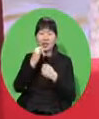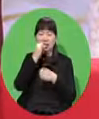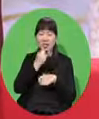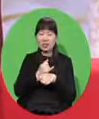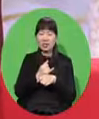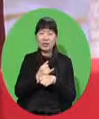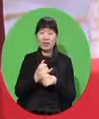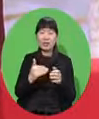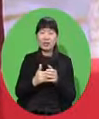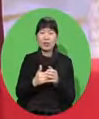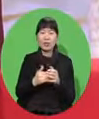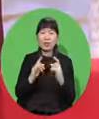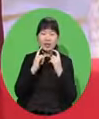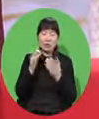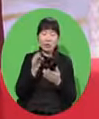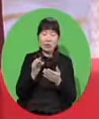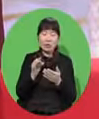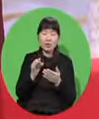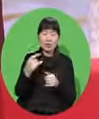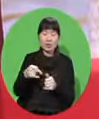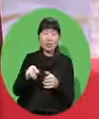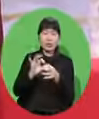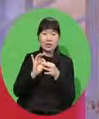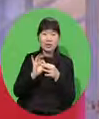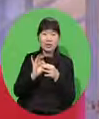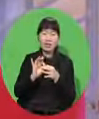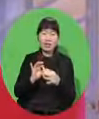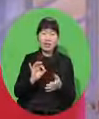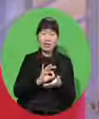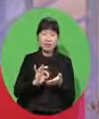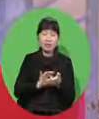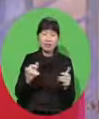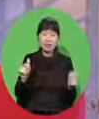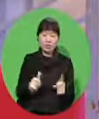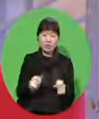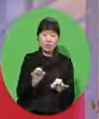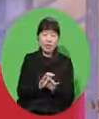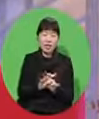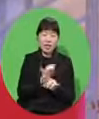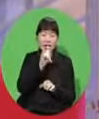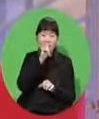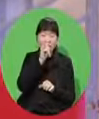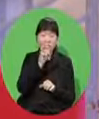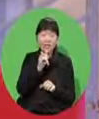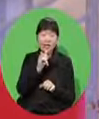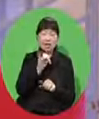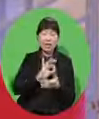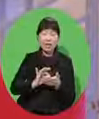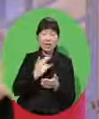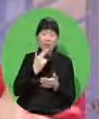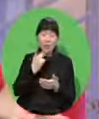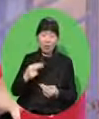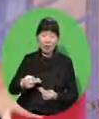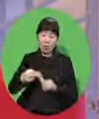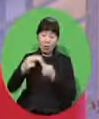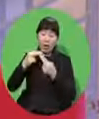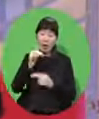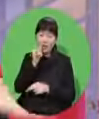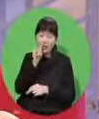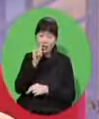아이들 용돈 교육을 통해서 아 돈이란 쓰면 줄거나 없어지고 그리고 네. 안 쓰고 있으면